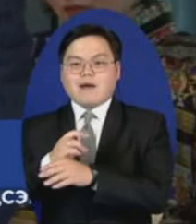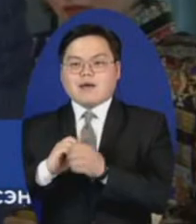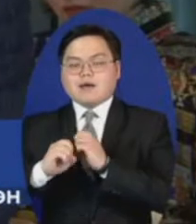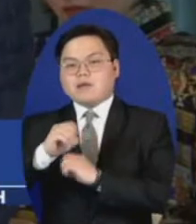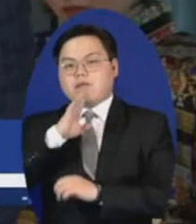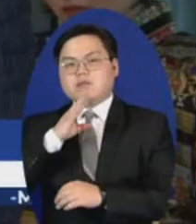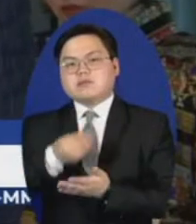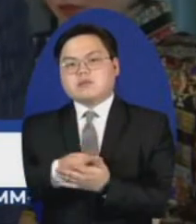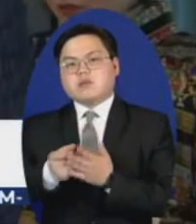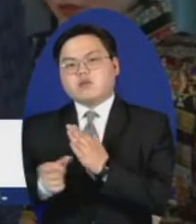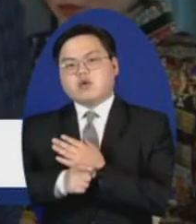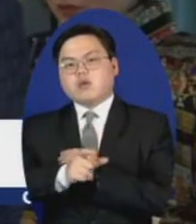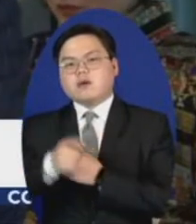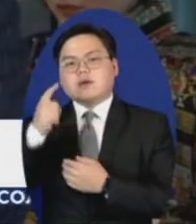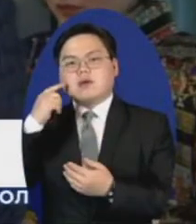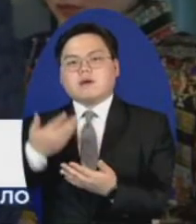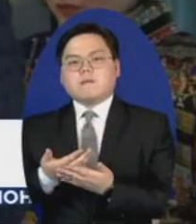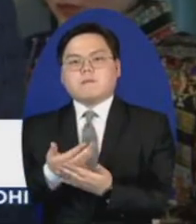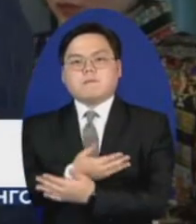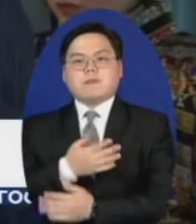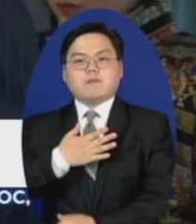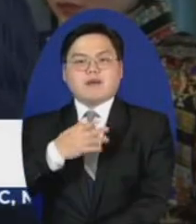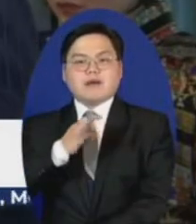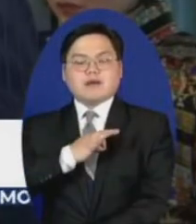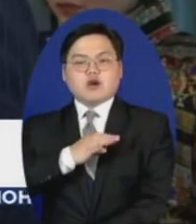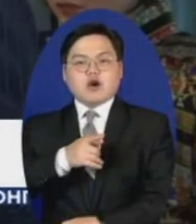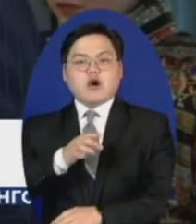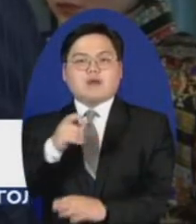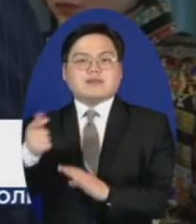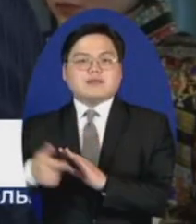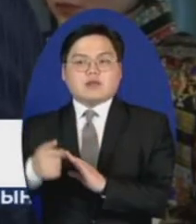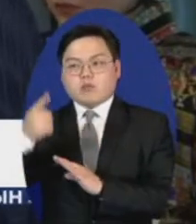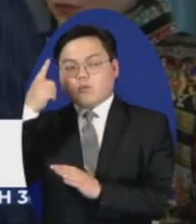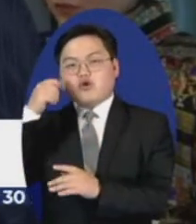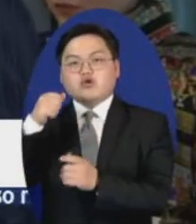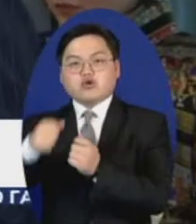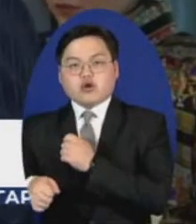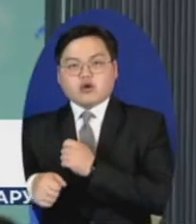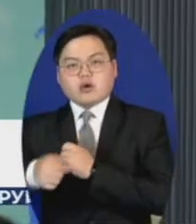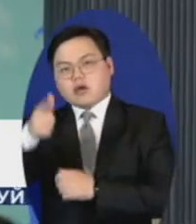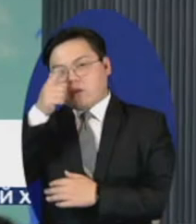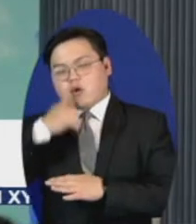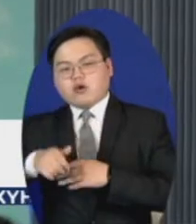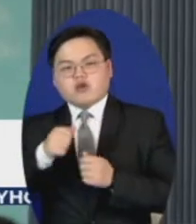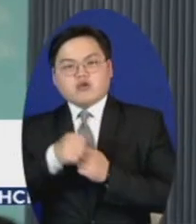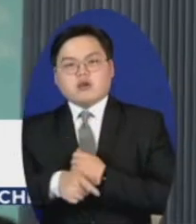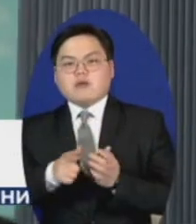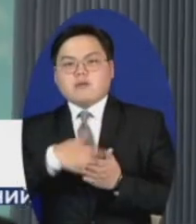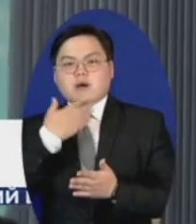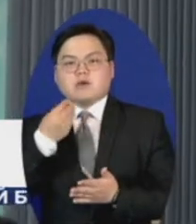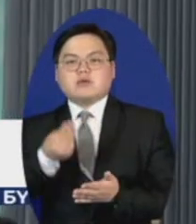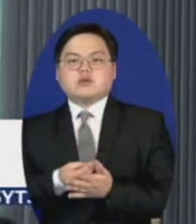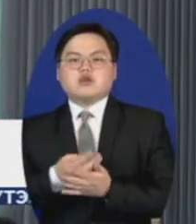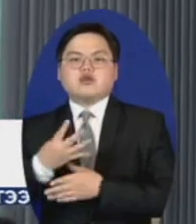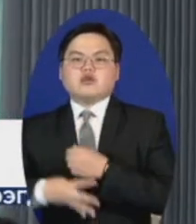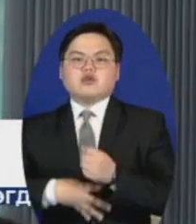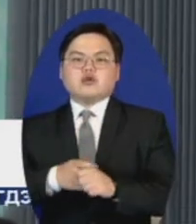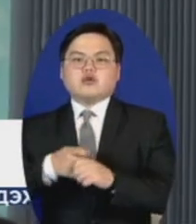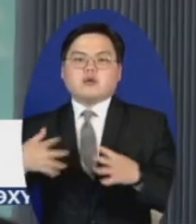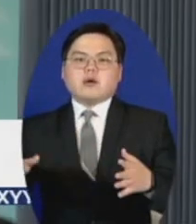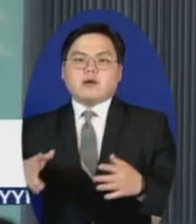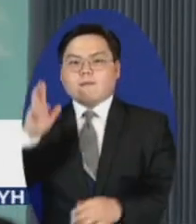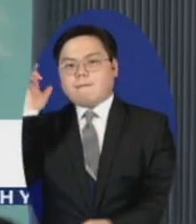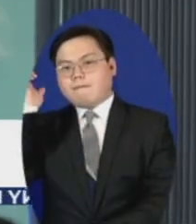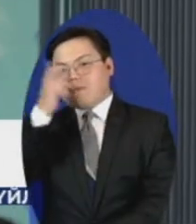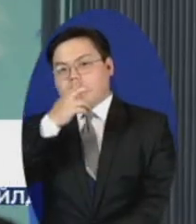олж байгаа би орлогийнхаа татварыг Монгол төлчих юм бол би энэ Герман улсад татвар төлмөргүй байна. 4 жил бакалаврын хүрээнд сурдаг. Тэгээд